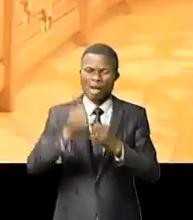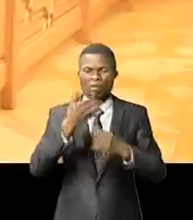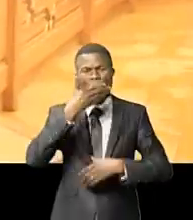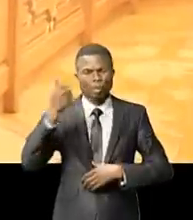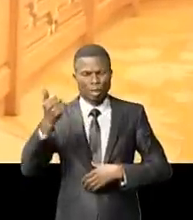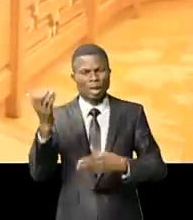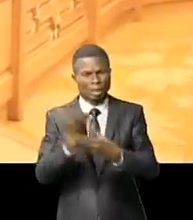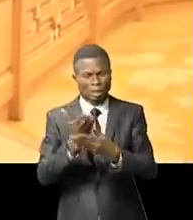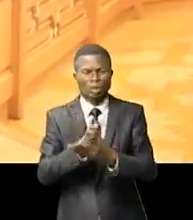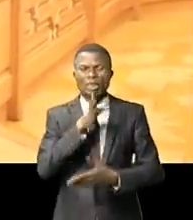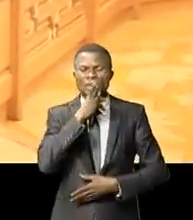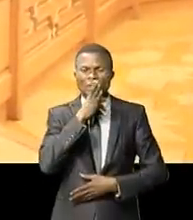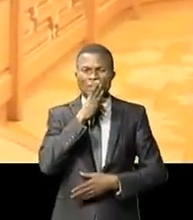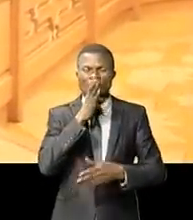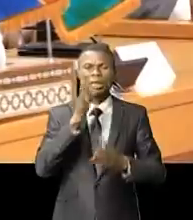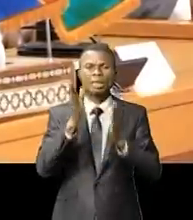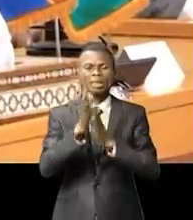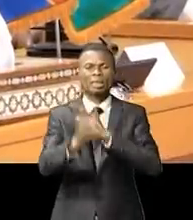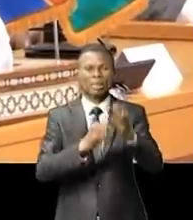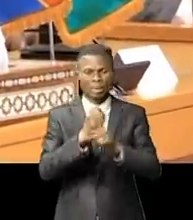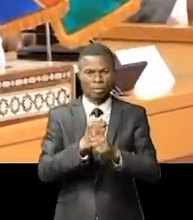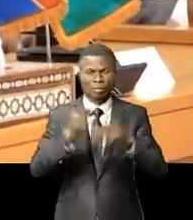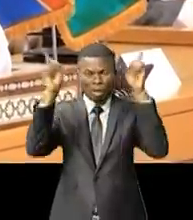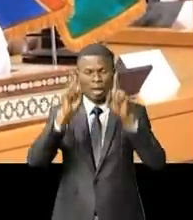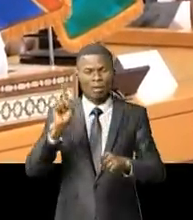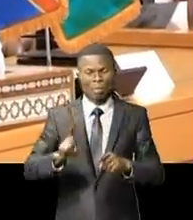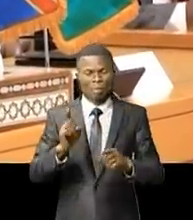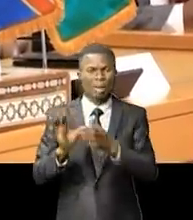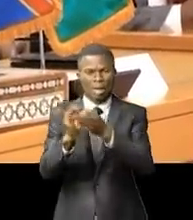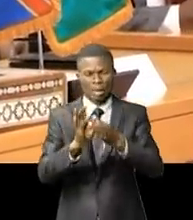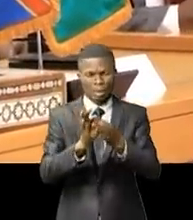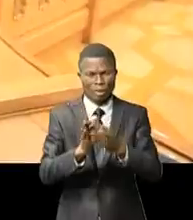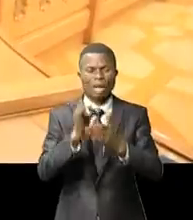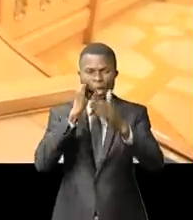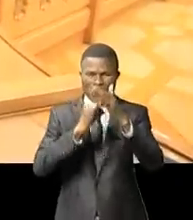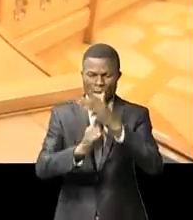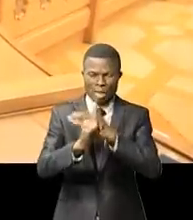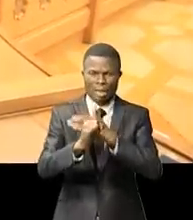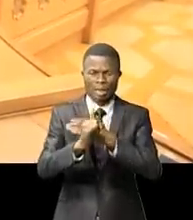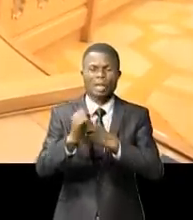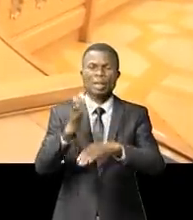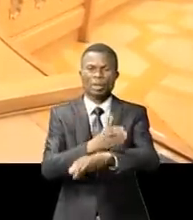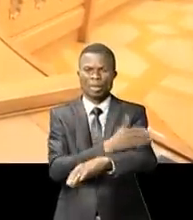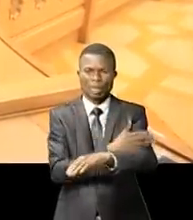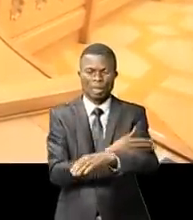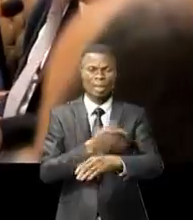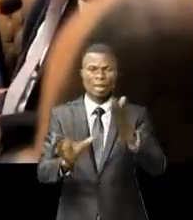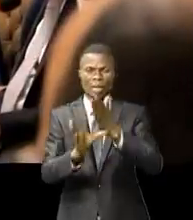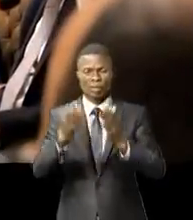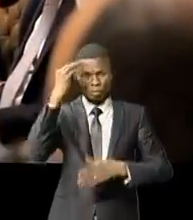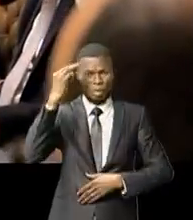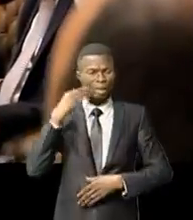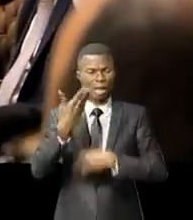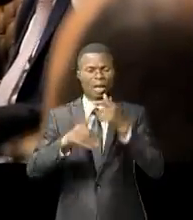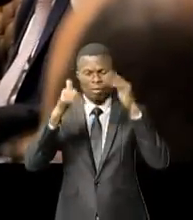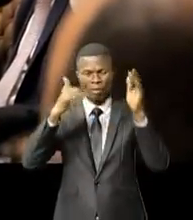de ce dossier qui dure depuis une décennie. L'Afrique a besoin d'unité et d'intégration, a renchéri le vice-premier ministre, ministre des